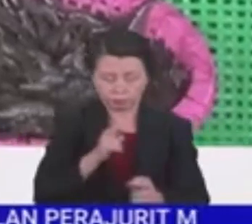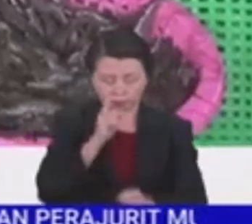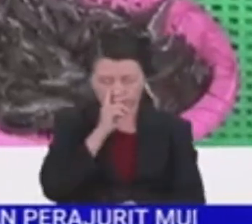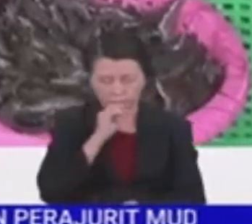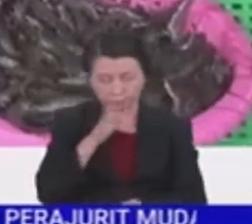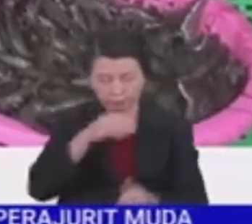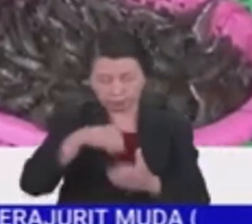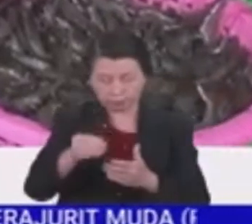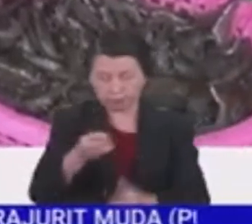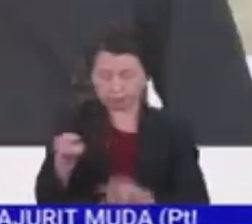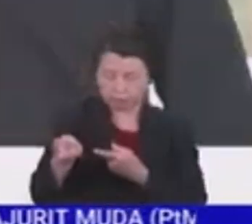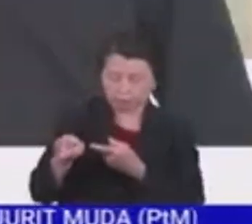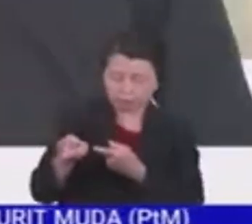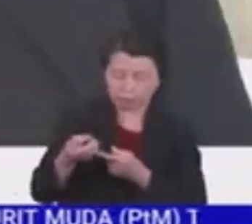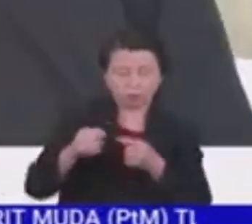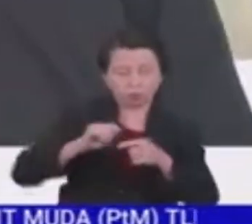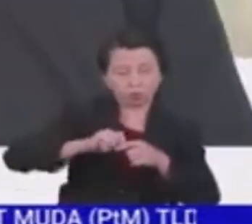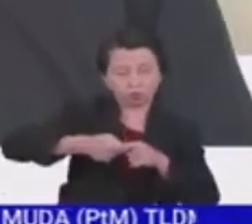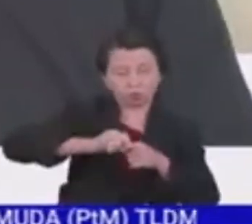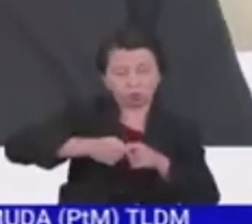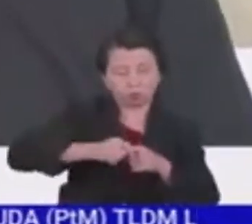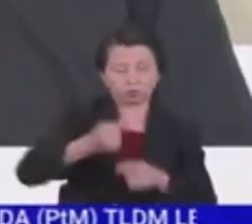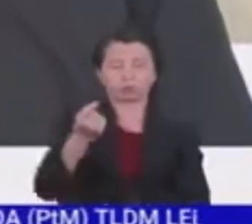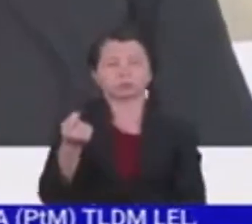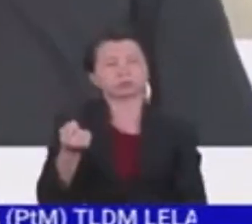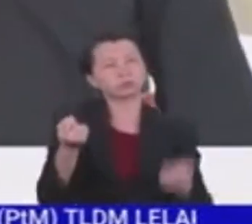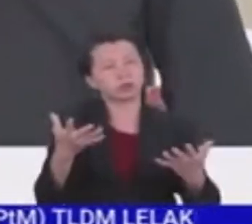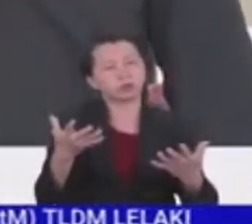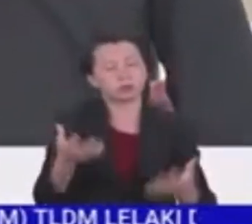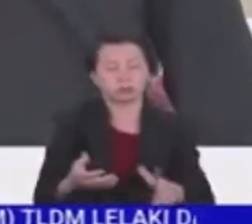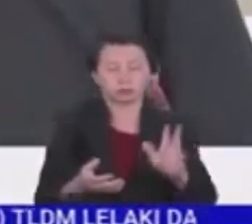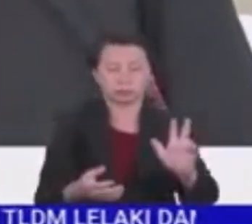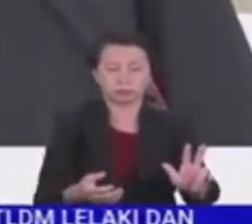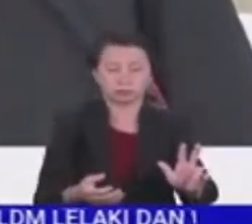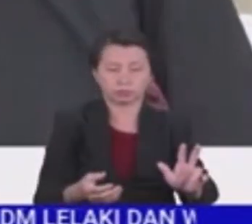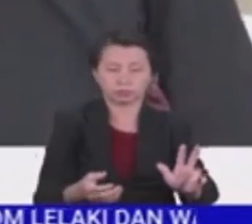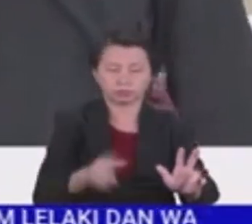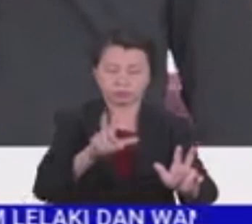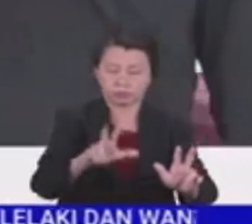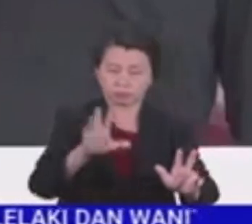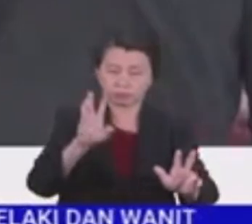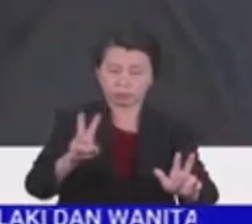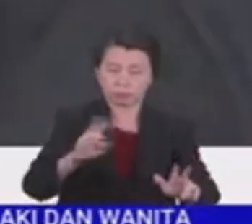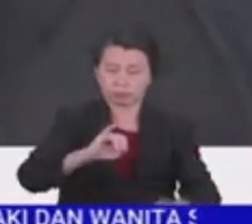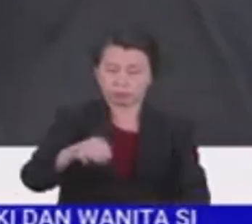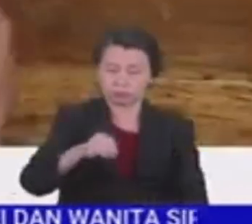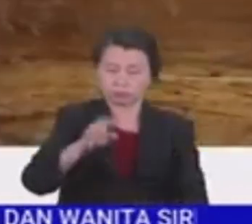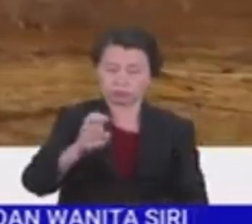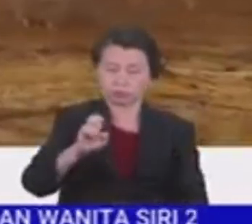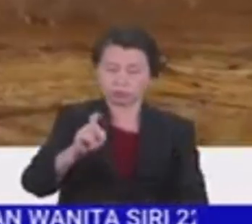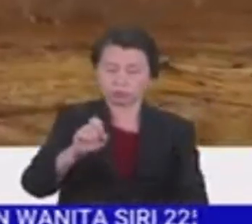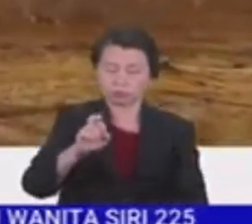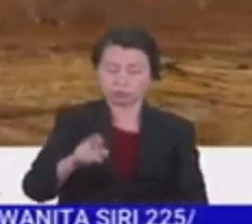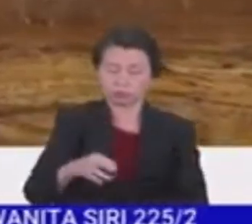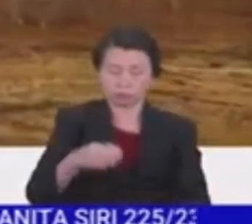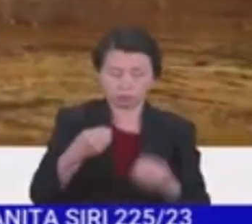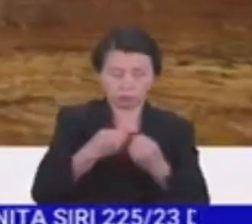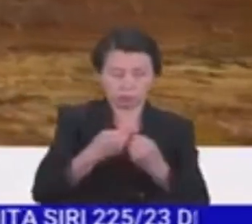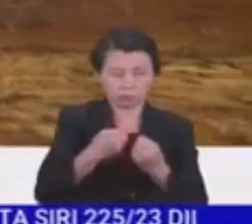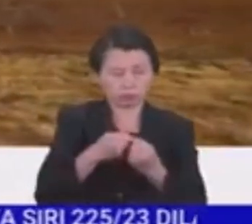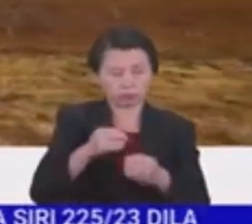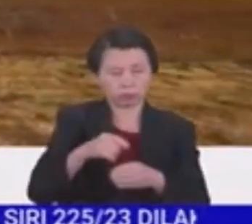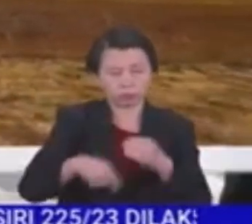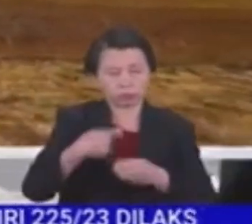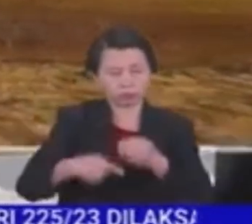Manakala pengeluaran benih udang pula mencatatkan bilangan sebanyak 336 juta ekor dengan nilai berjumlah